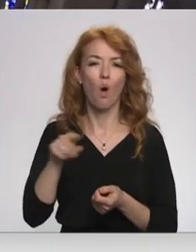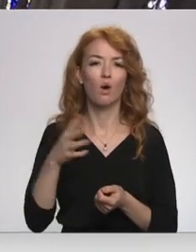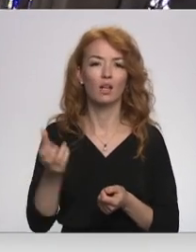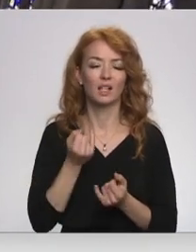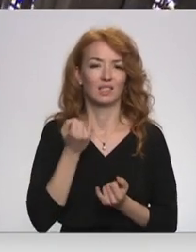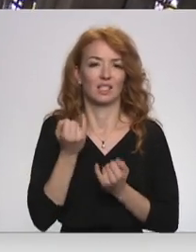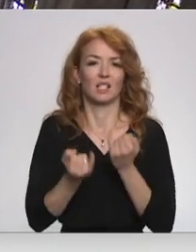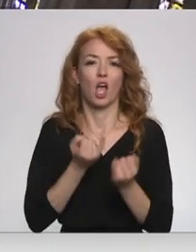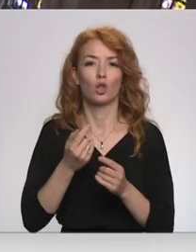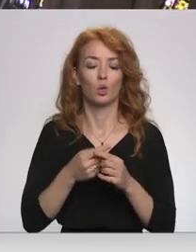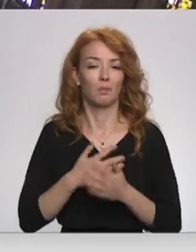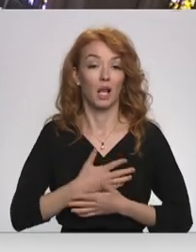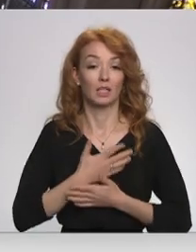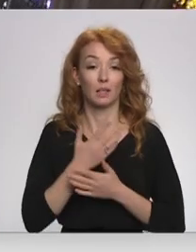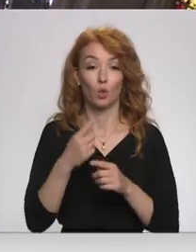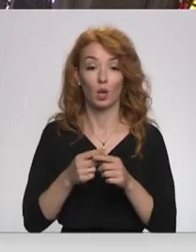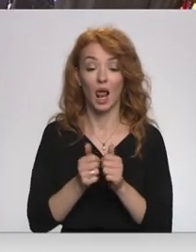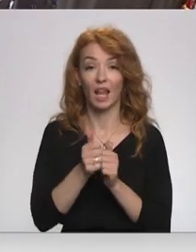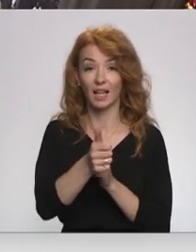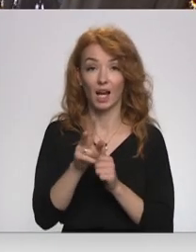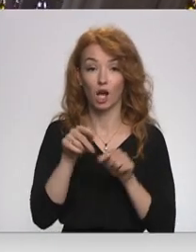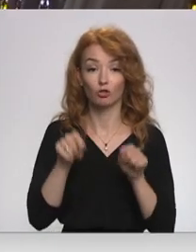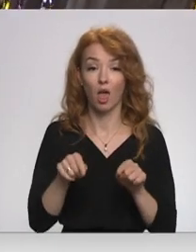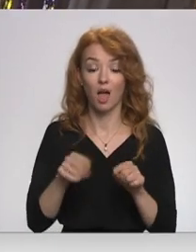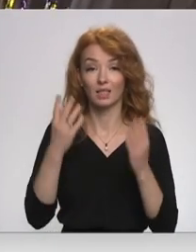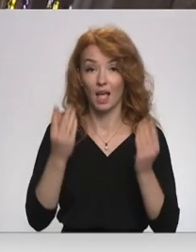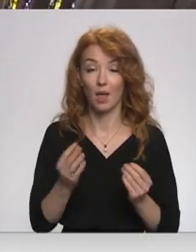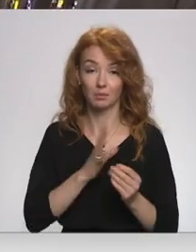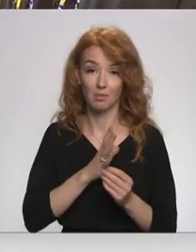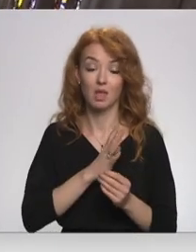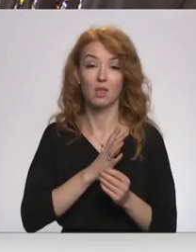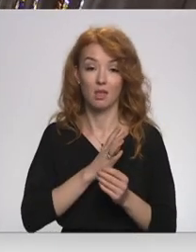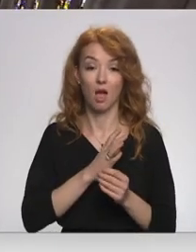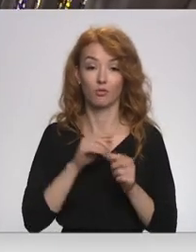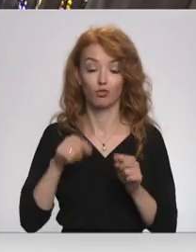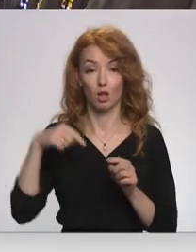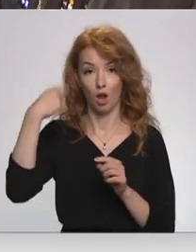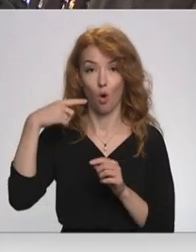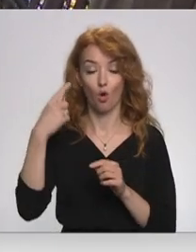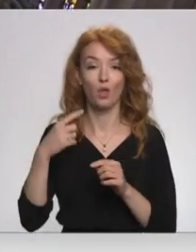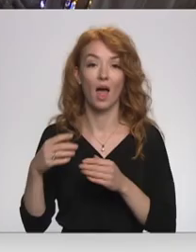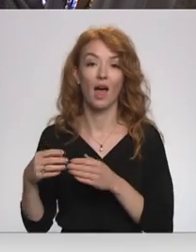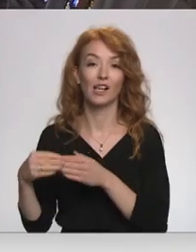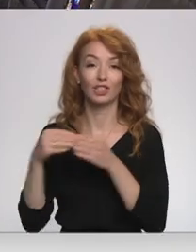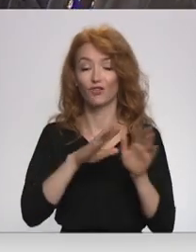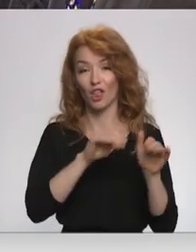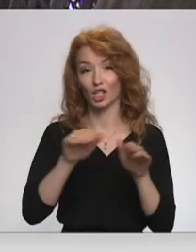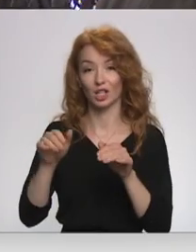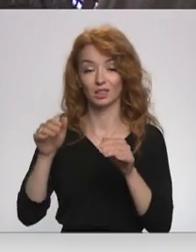šie līderi, kas šajās dienās bija Londonā un īpaši šodien šeit izvadīšanas